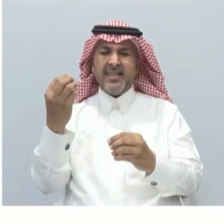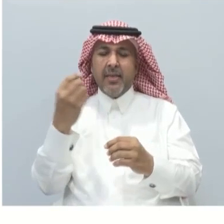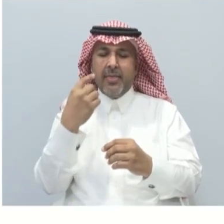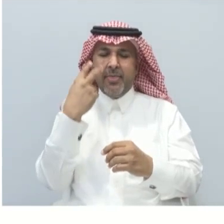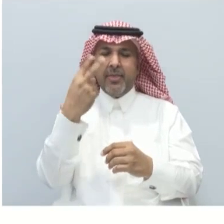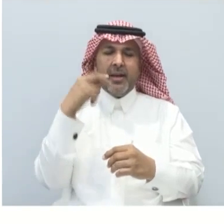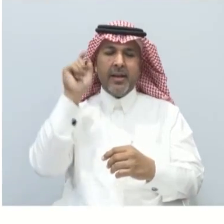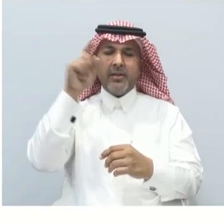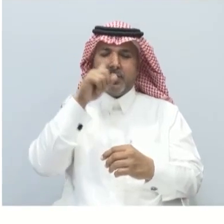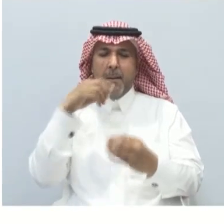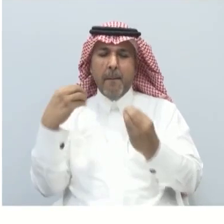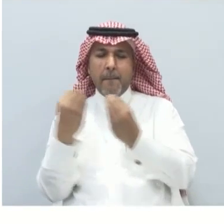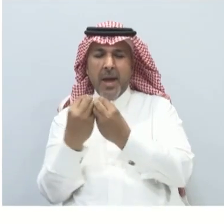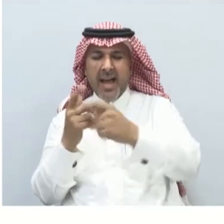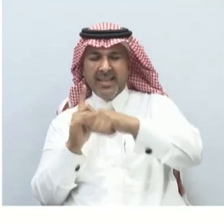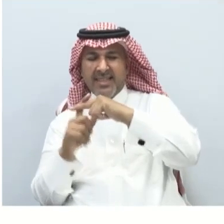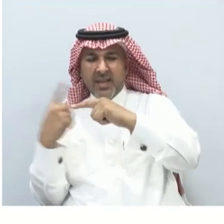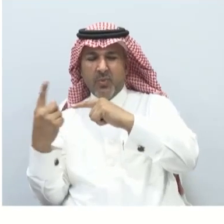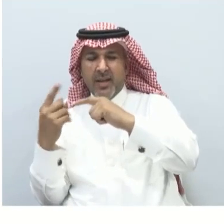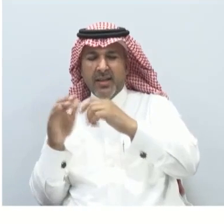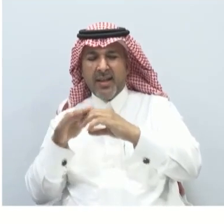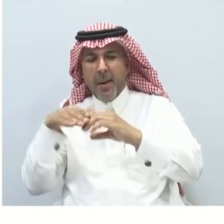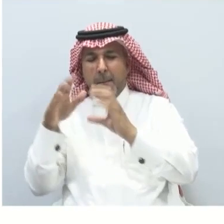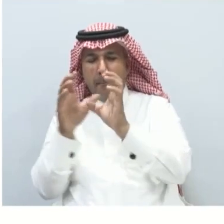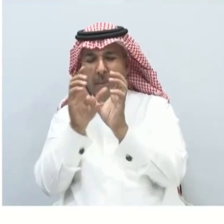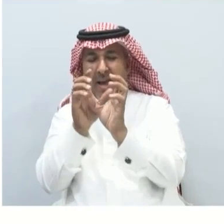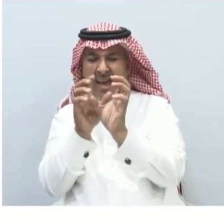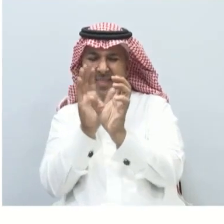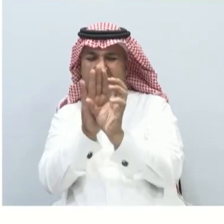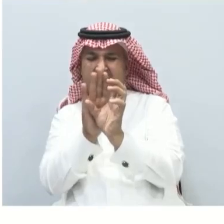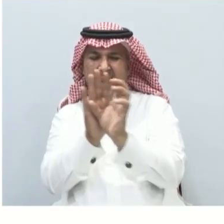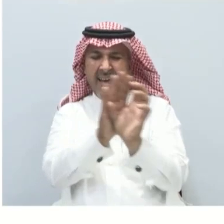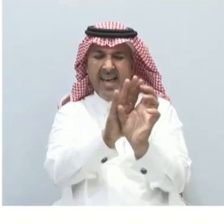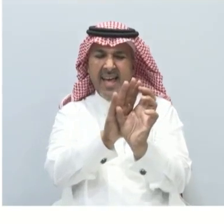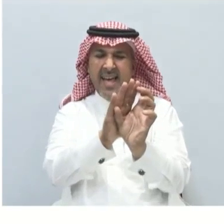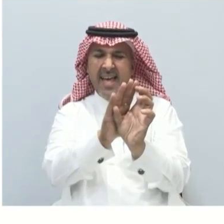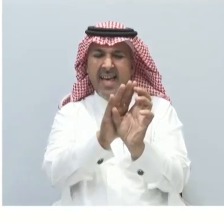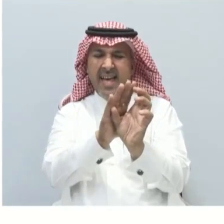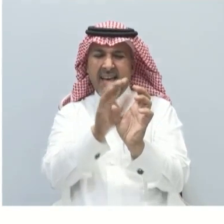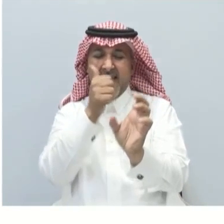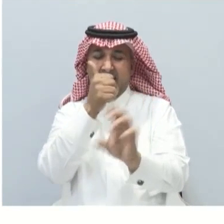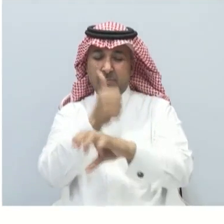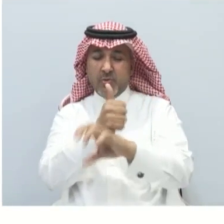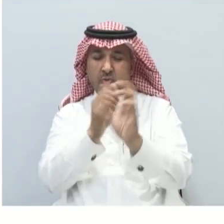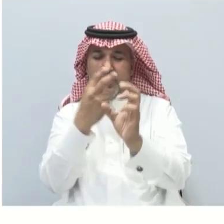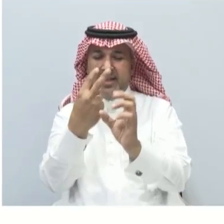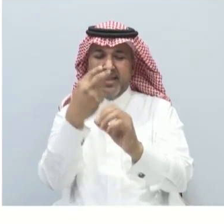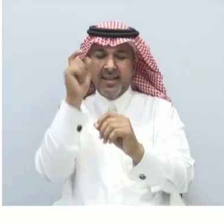الامه ولا خارج الام خارج الام اذا صار عليها انسحاب راسي نحو